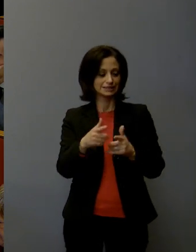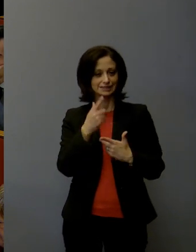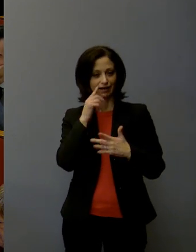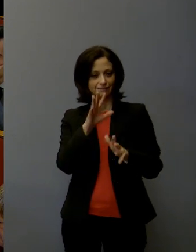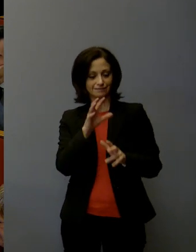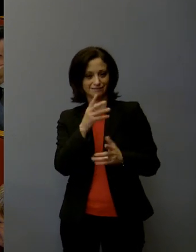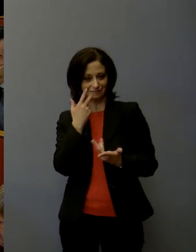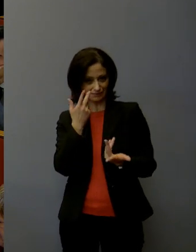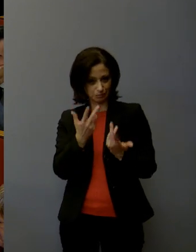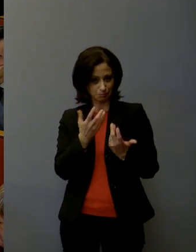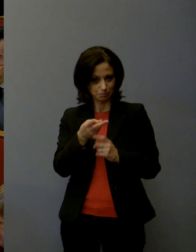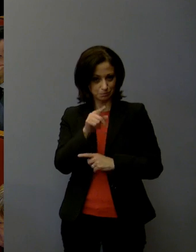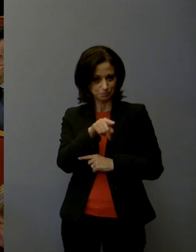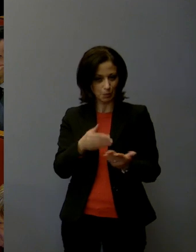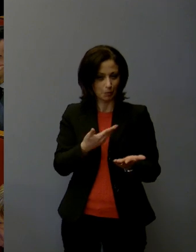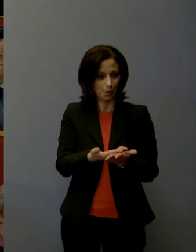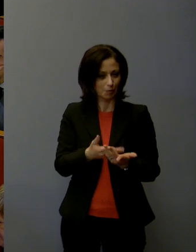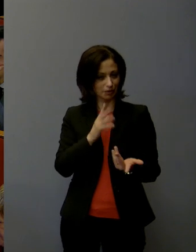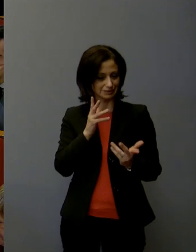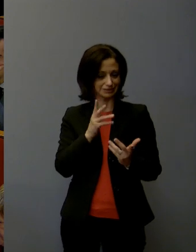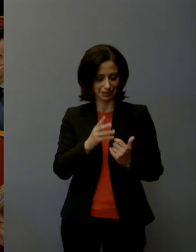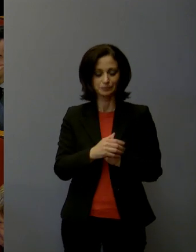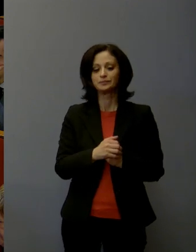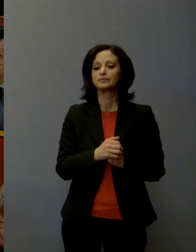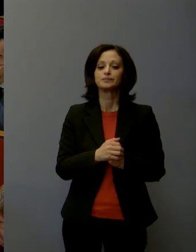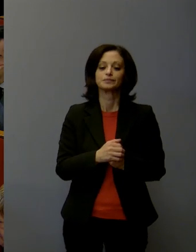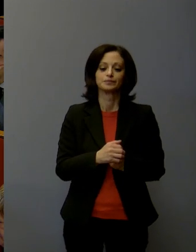attrattive le proposte ultimo